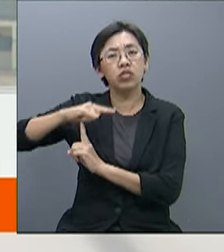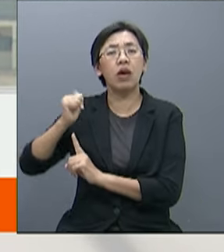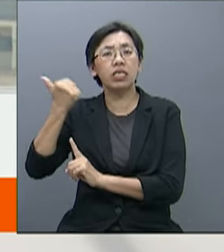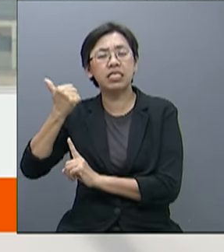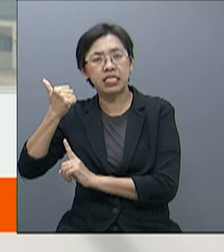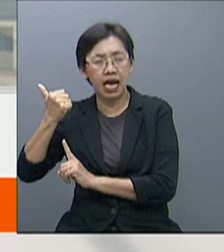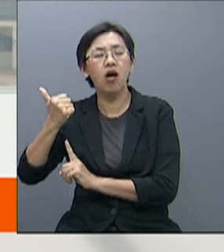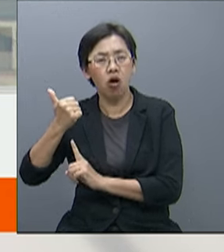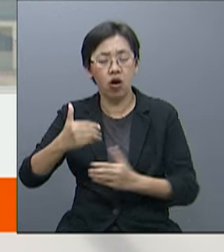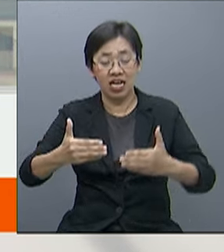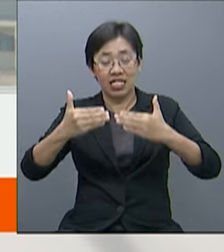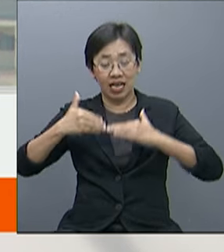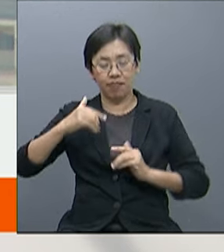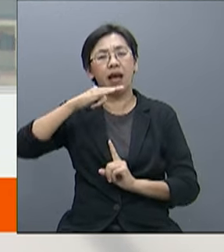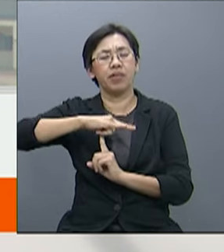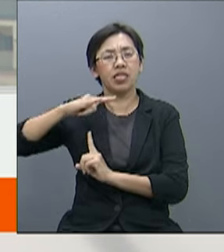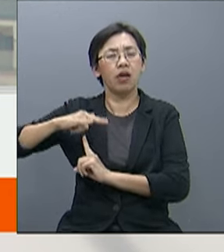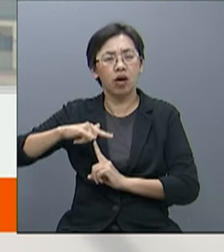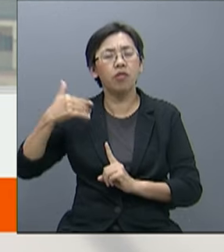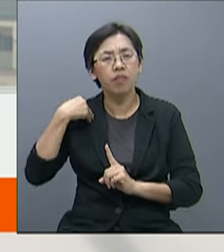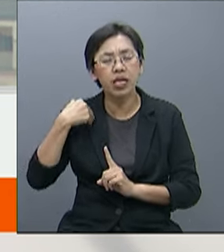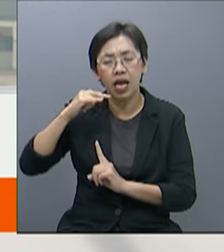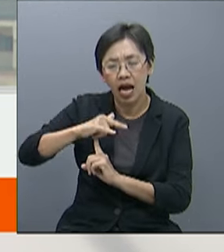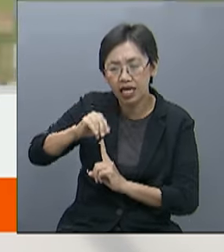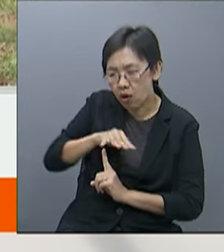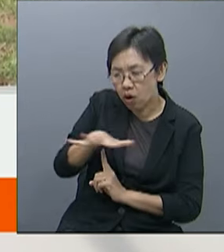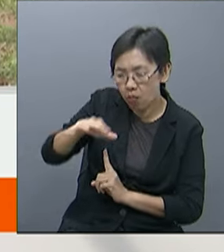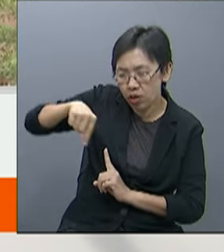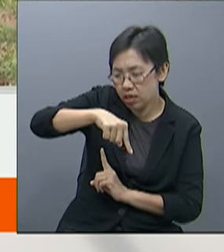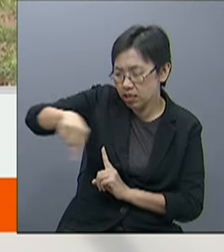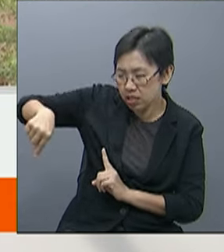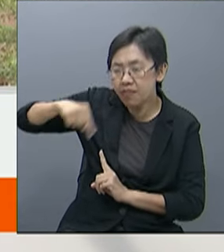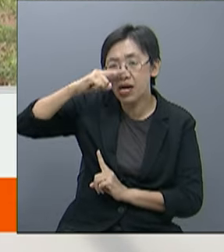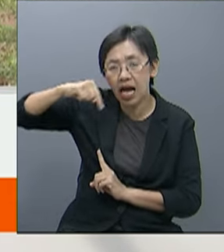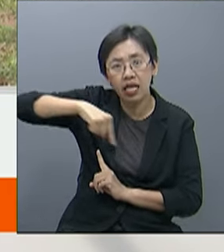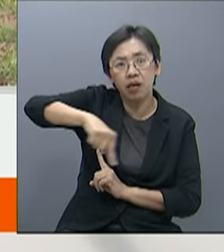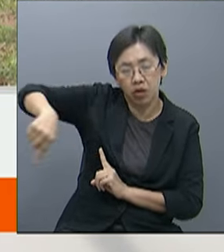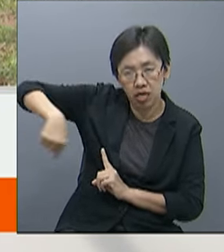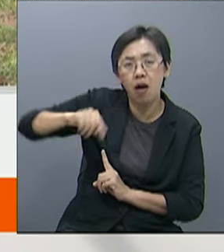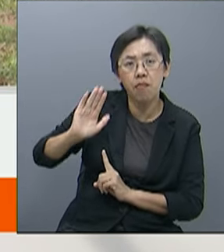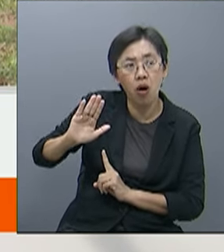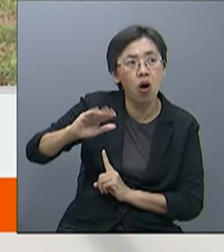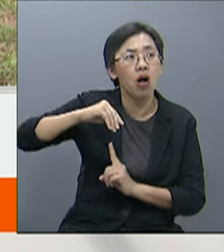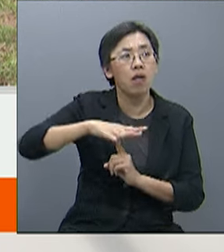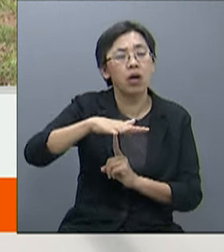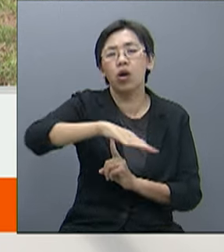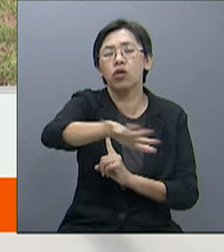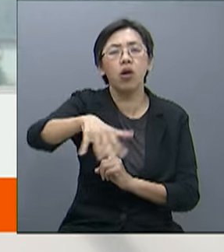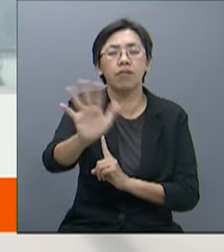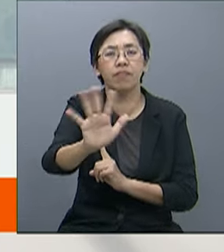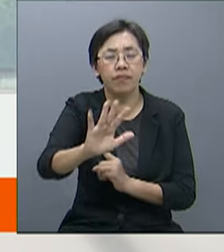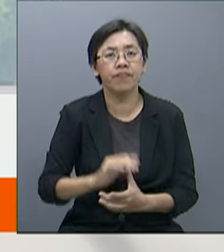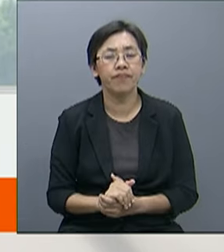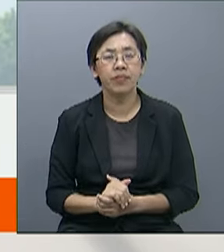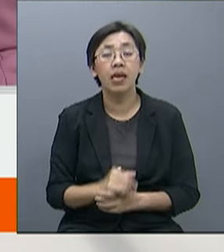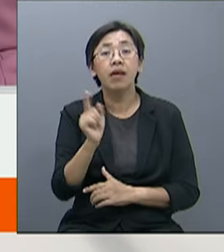านหลังห่างจากแดนเยอะว่าให้ส่งสัญญาณมาครอบคลุมถึงที่บริเวณที่ประชาชนจะต้องอยู่ครับ ค่ะแสดงว่าจะถอย